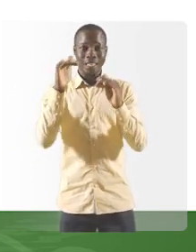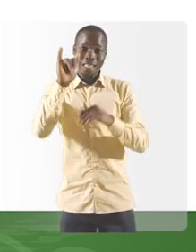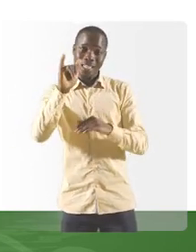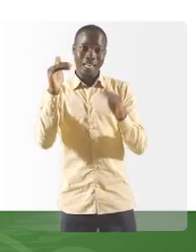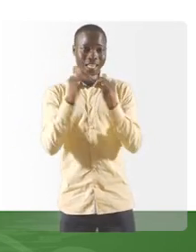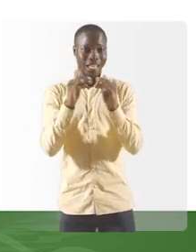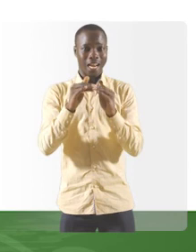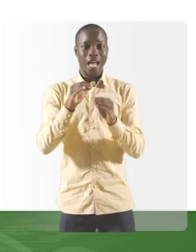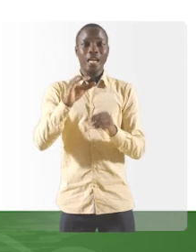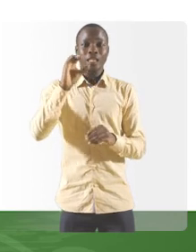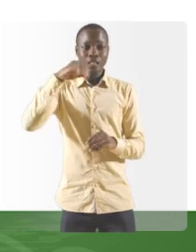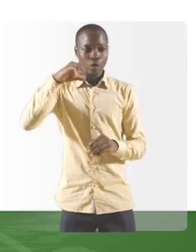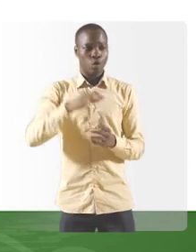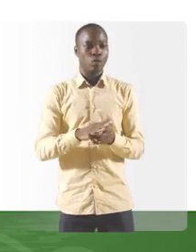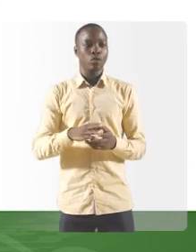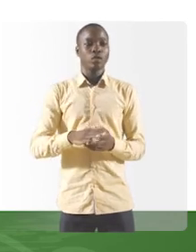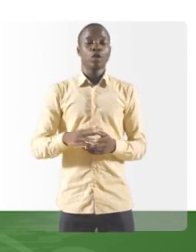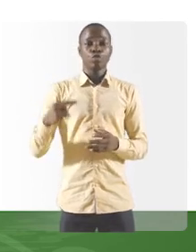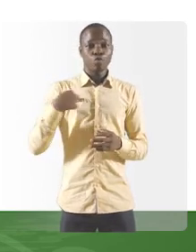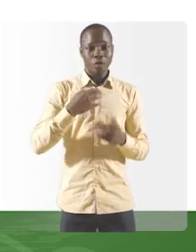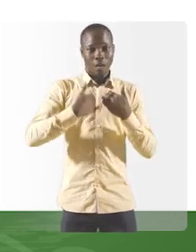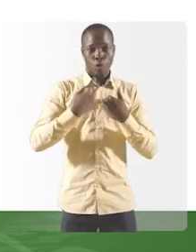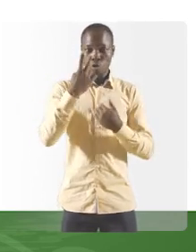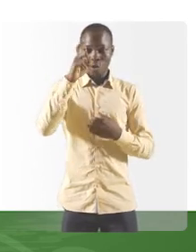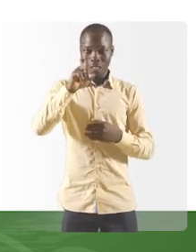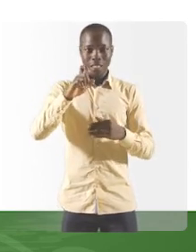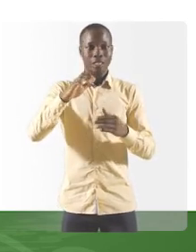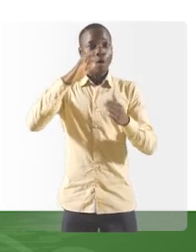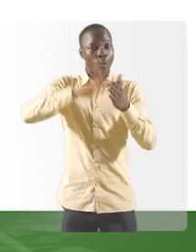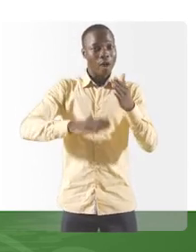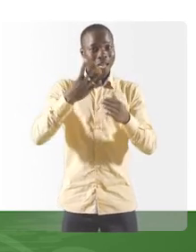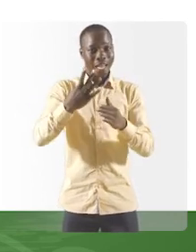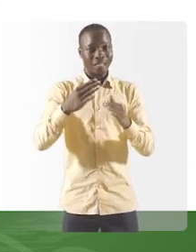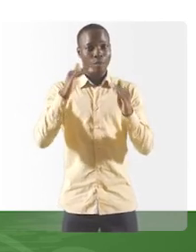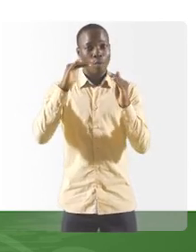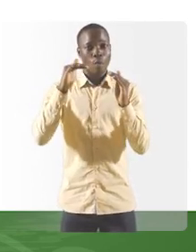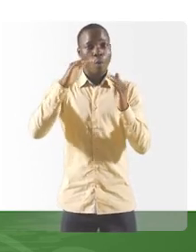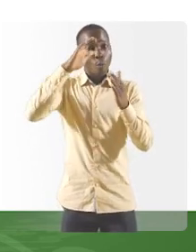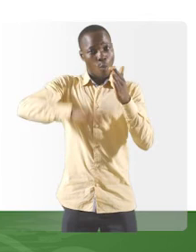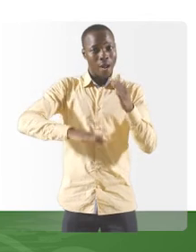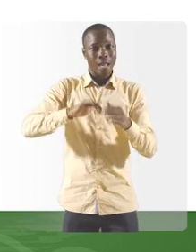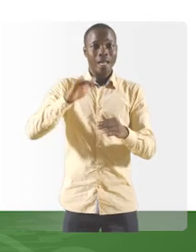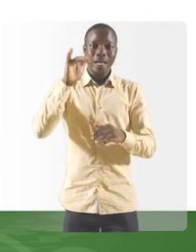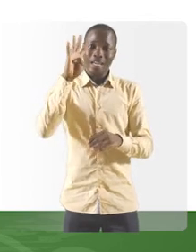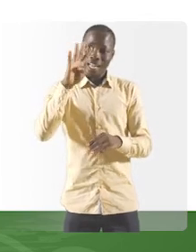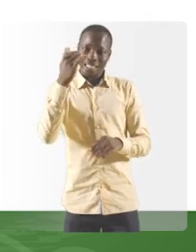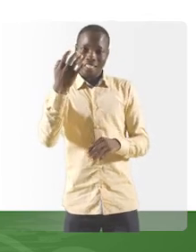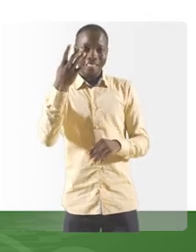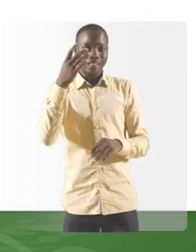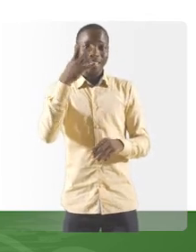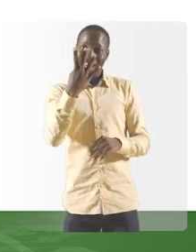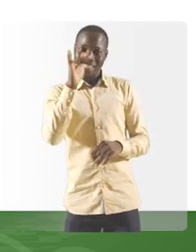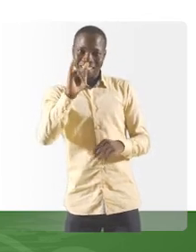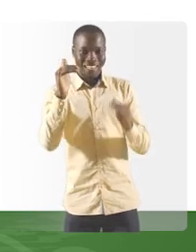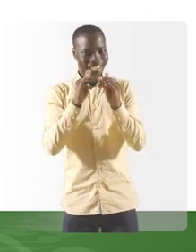obtient 2X moins 4Y moins 4 égale à 0. En conclusion, nous disons donc